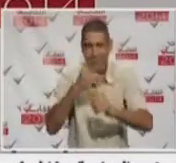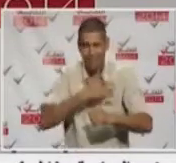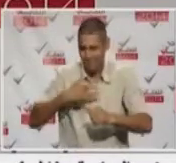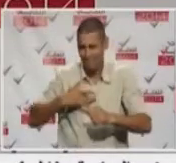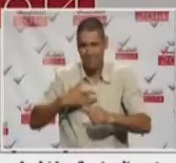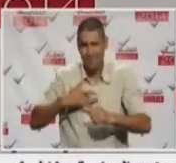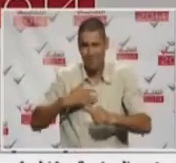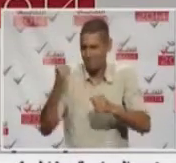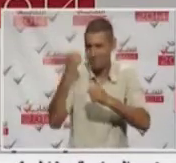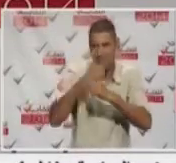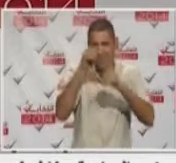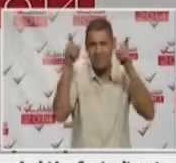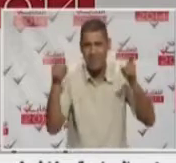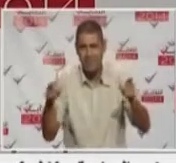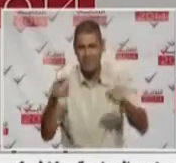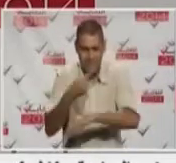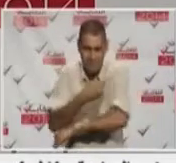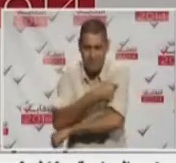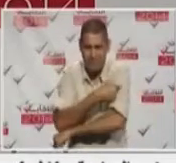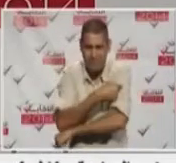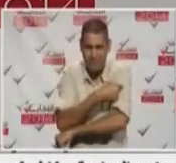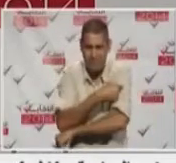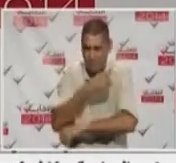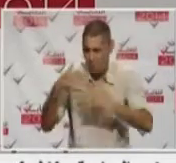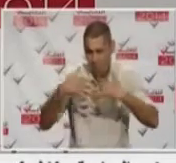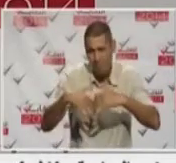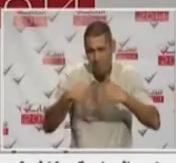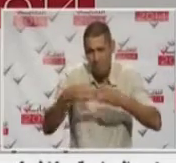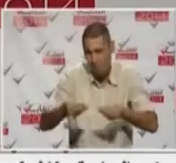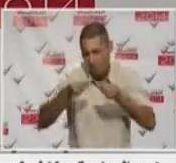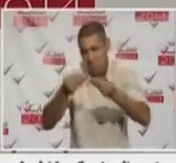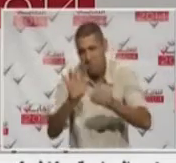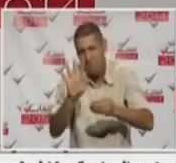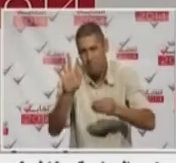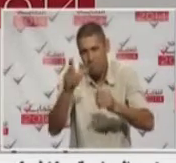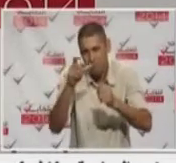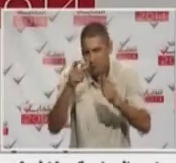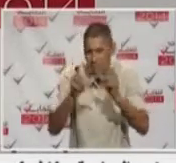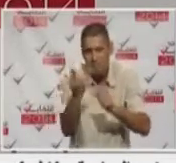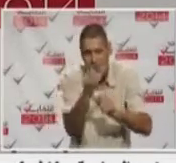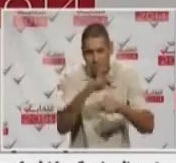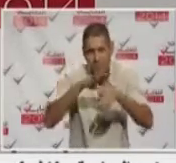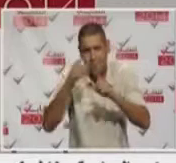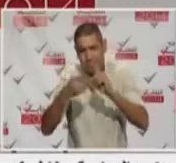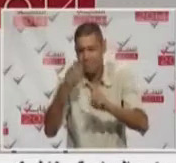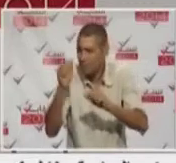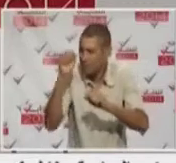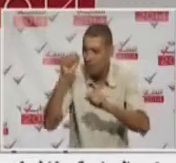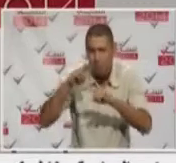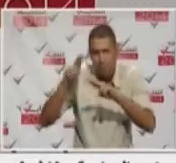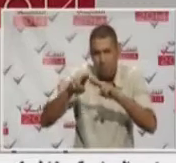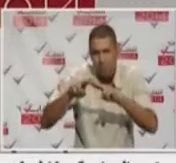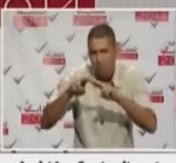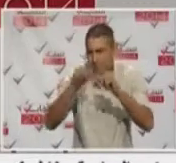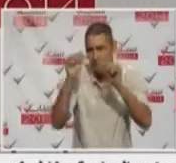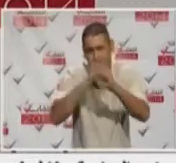وذلك بتركيز وتهيئة المراكز الصحية بالمعدات اللازمة والطاقات البشرية المتخصصة، إلى جانب العمل على إصلاح المنظومة التربوية